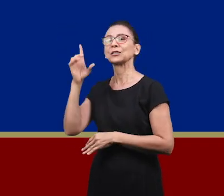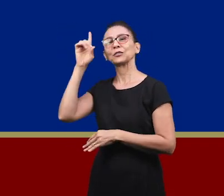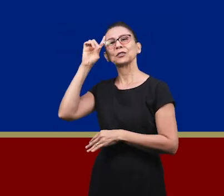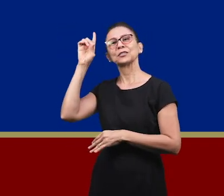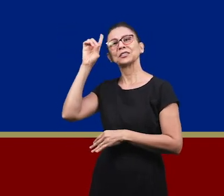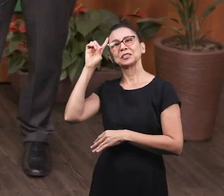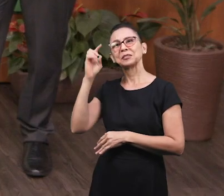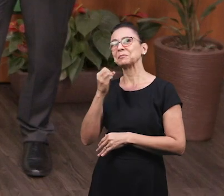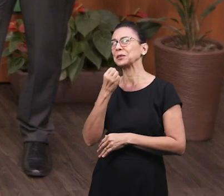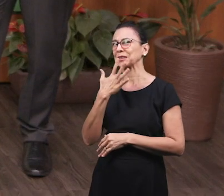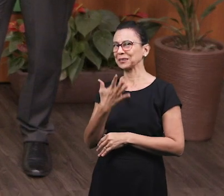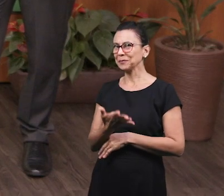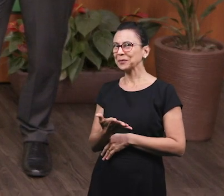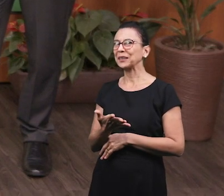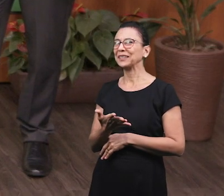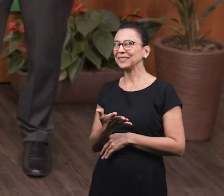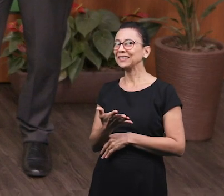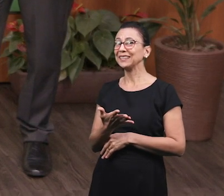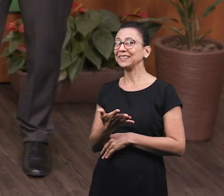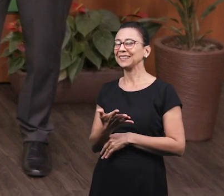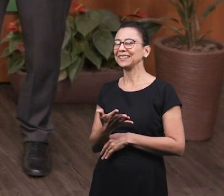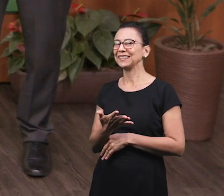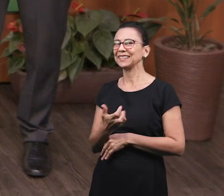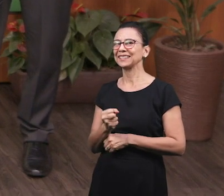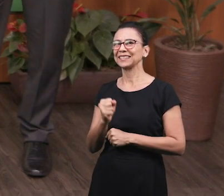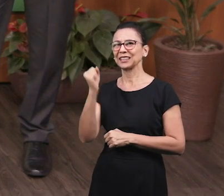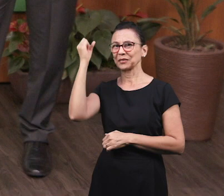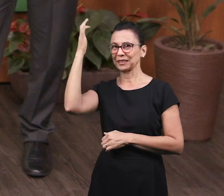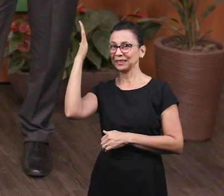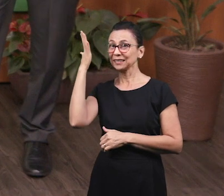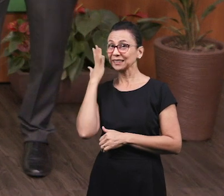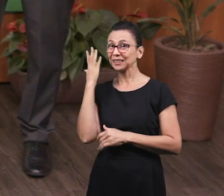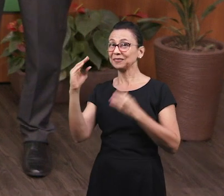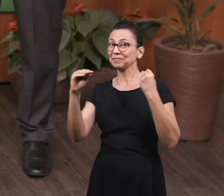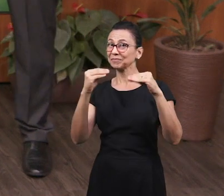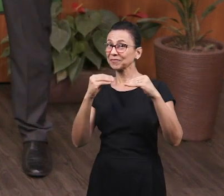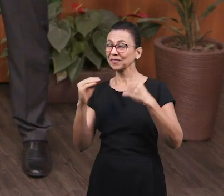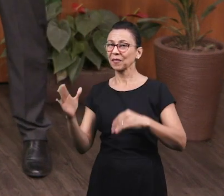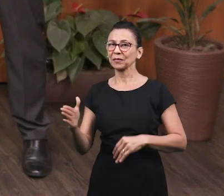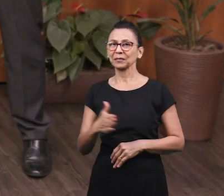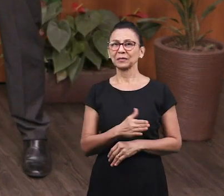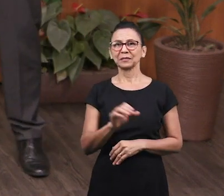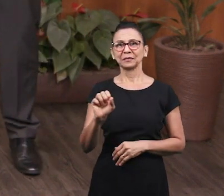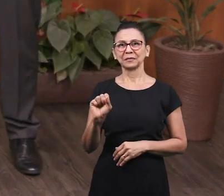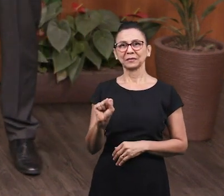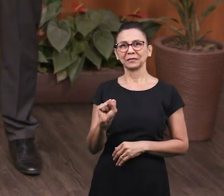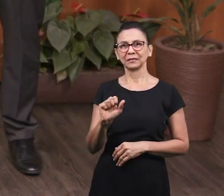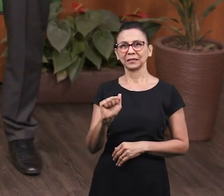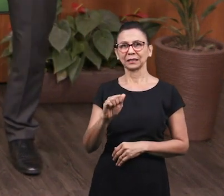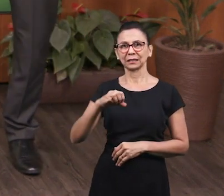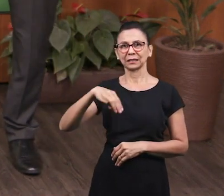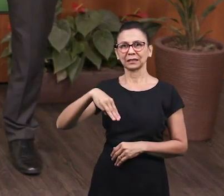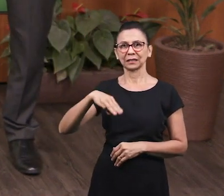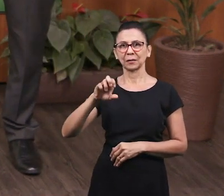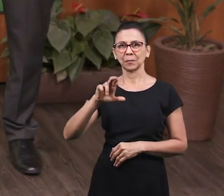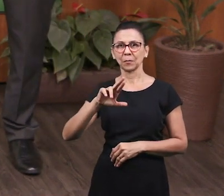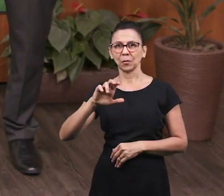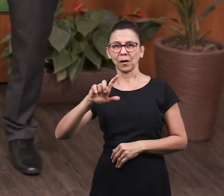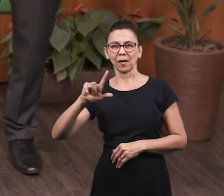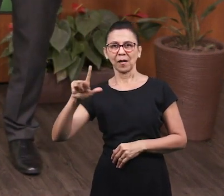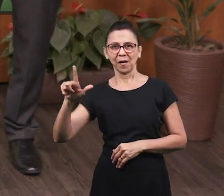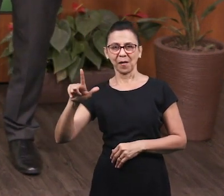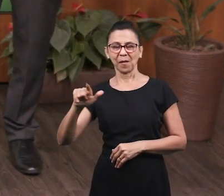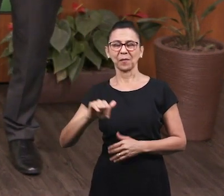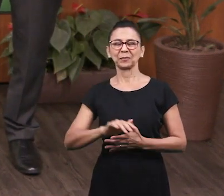jours. Contribution très importante. Samuel Maia